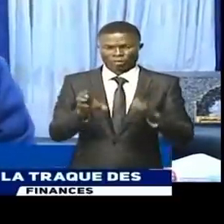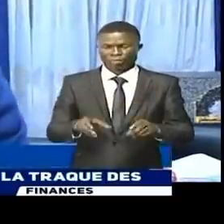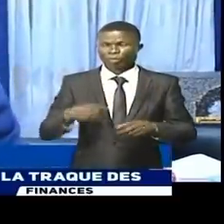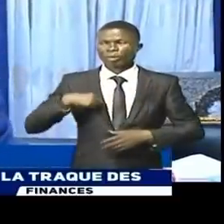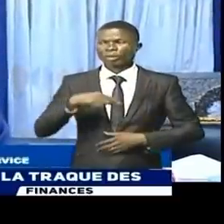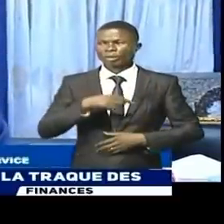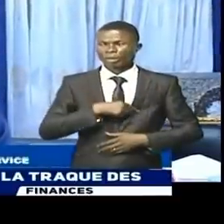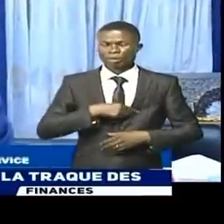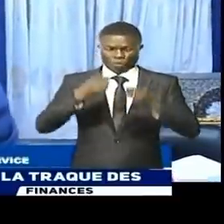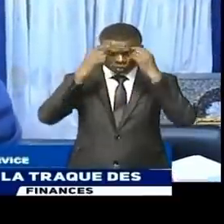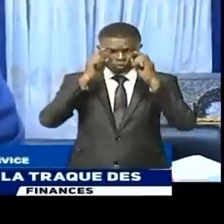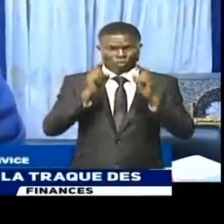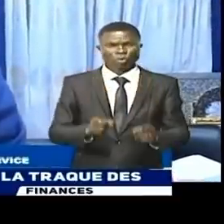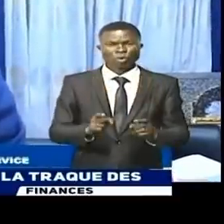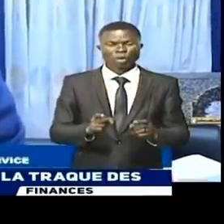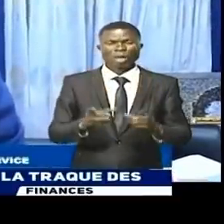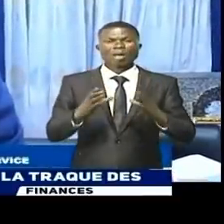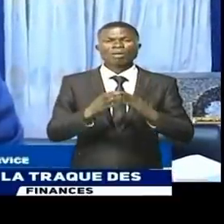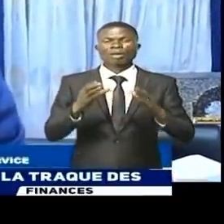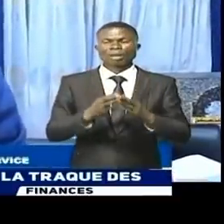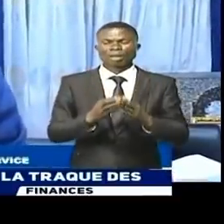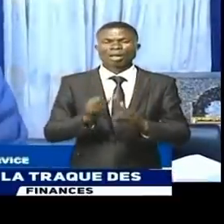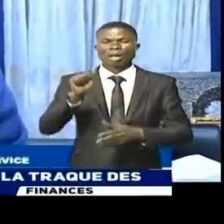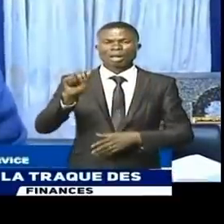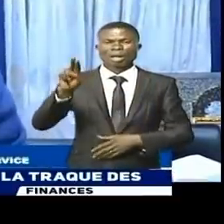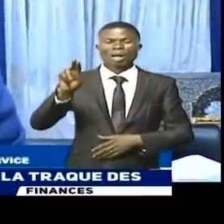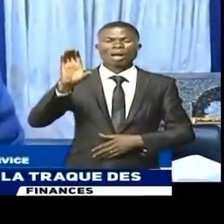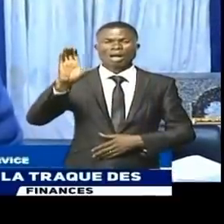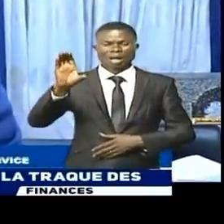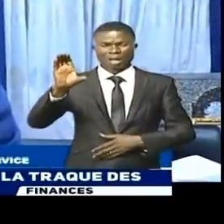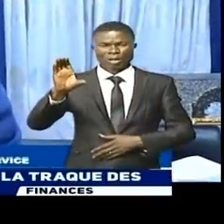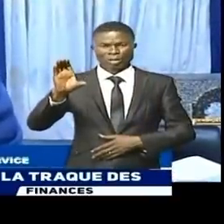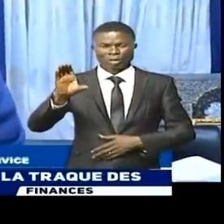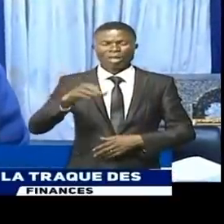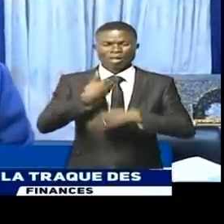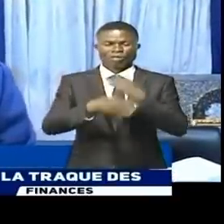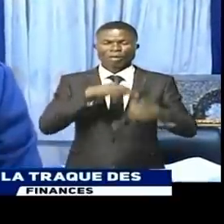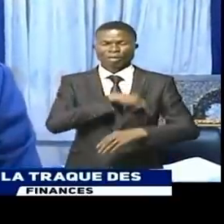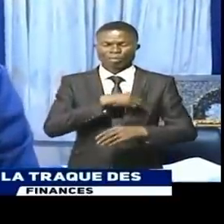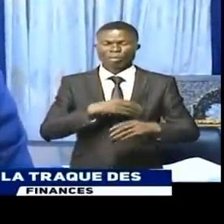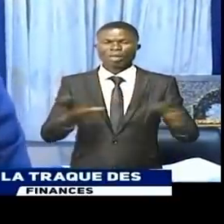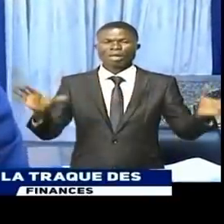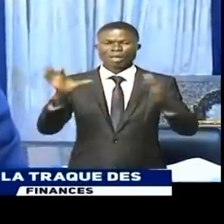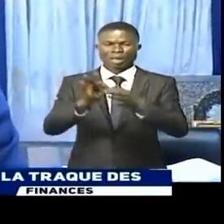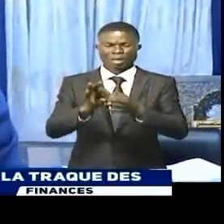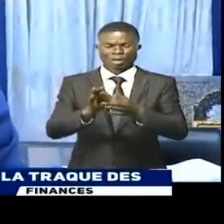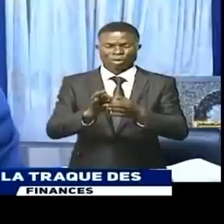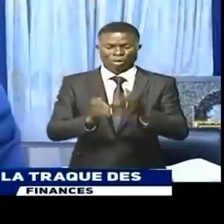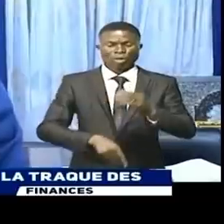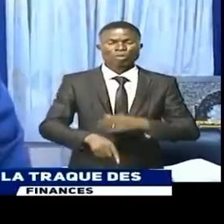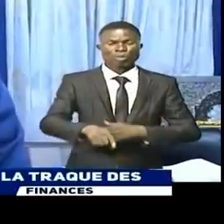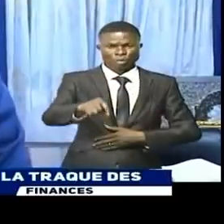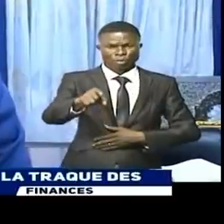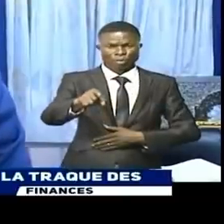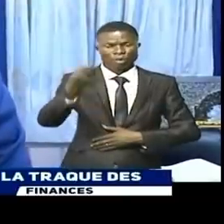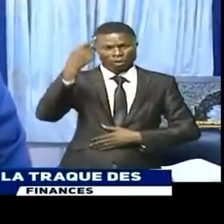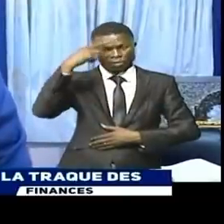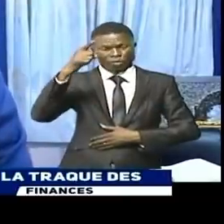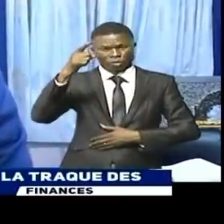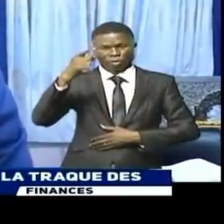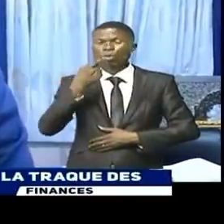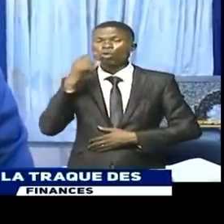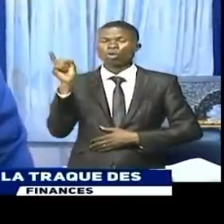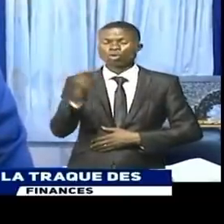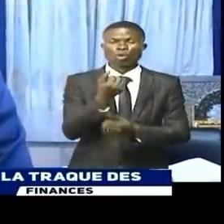convenus avec la rga d'organiser une mission conjointe dans les tout prochains jours ou imposer le